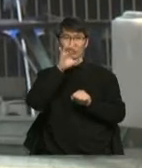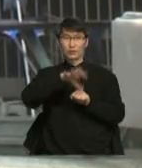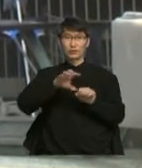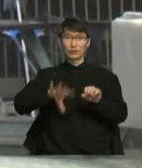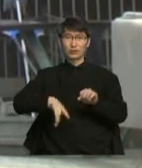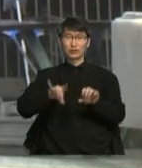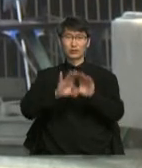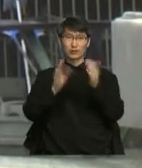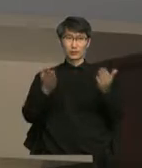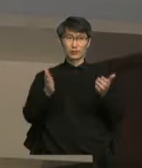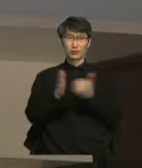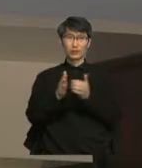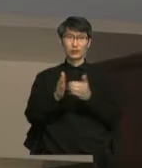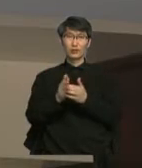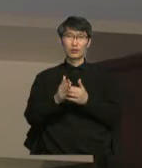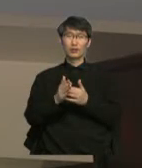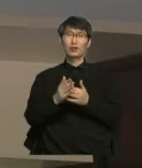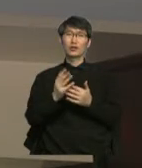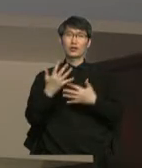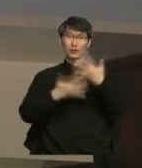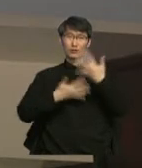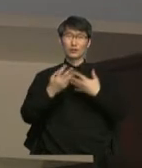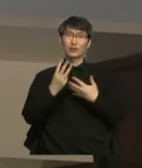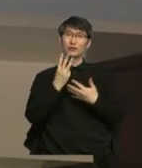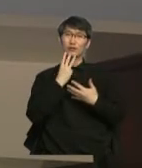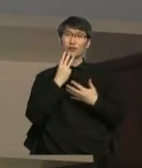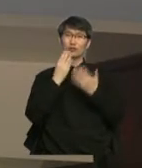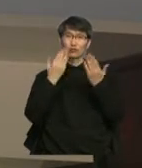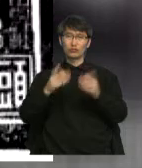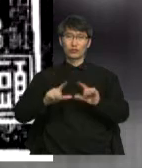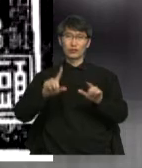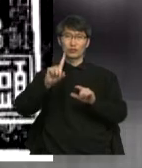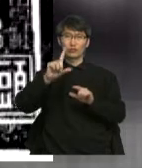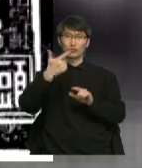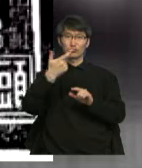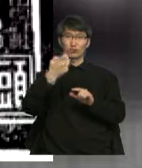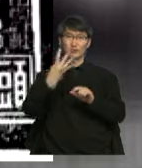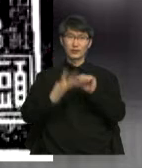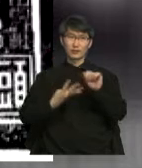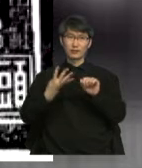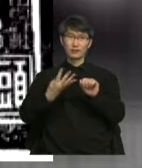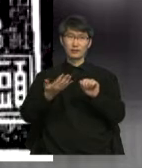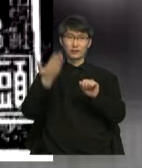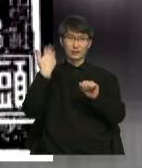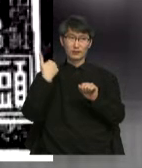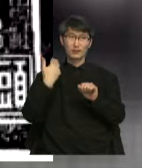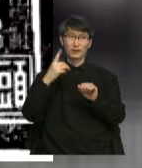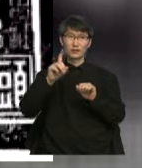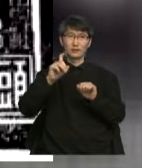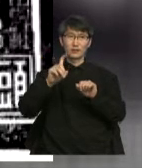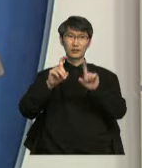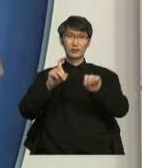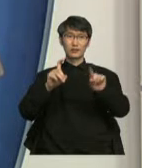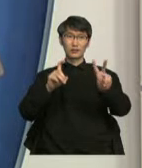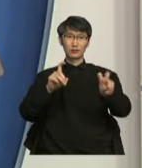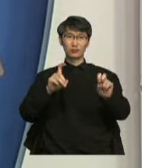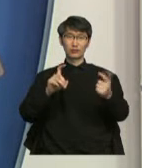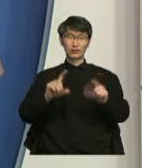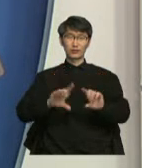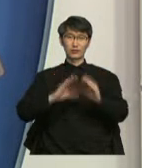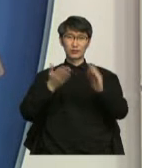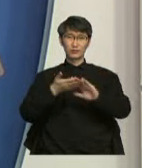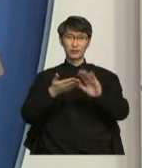최초 개관했고 영화 서울의 휴일은 64년 전 11월 21일에 개봉했습니다.